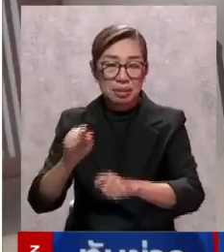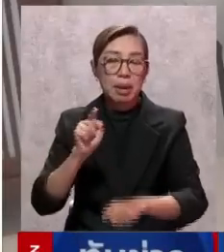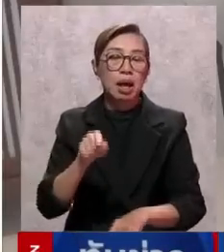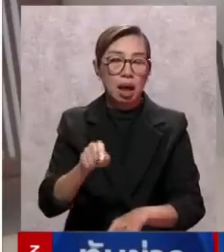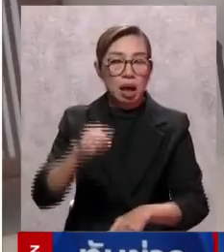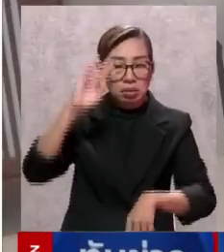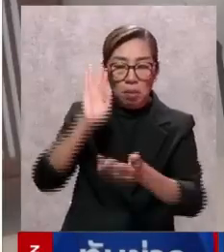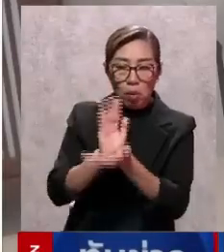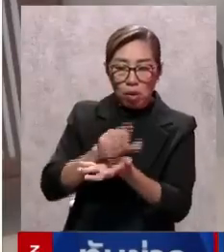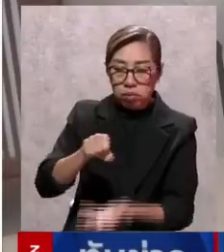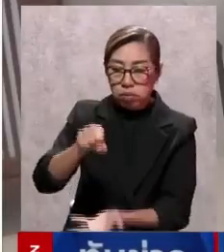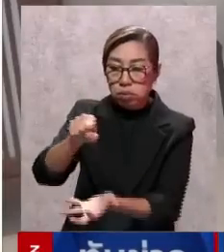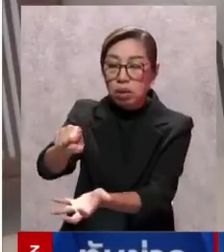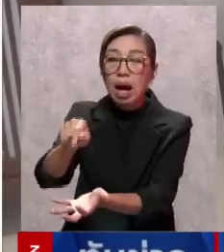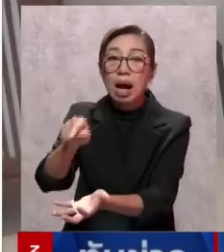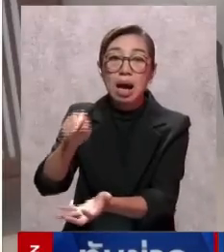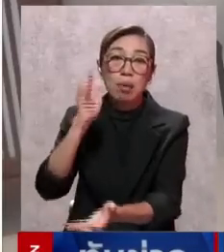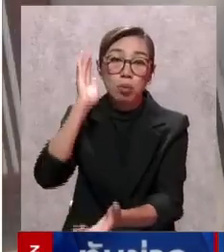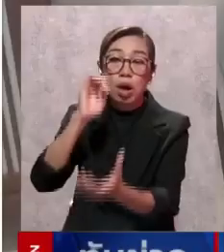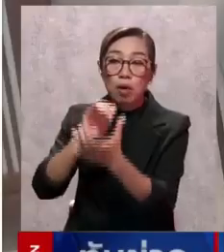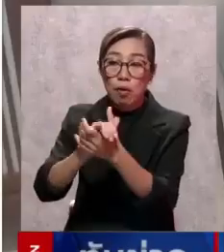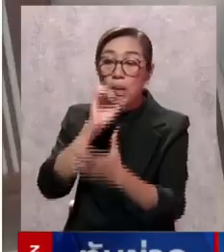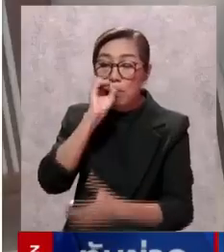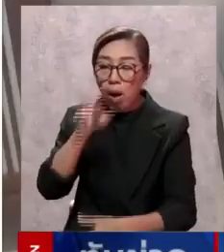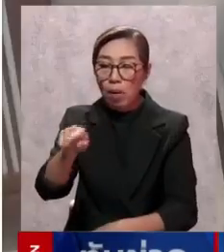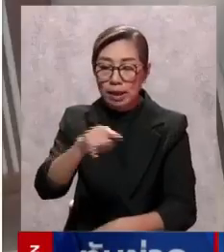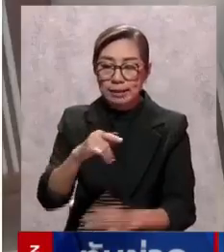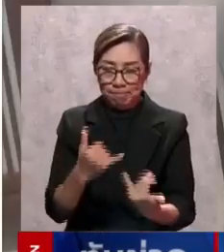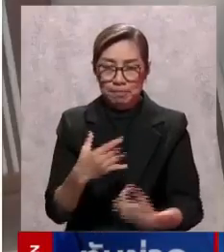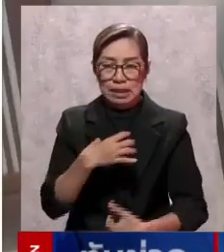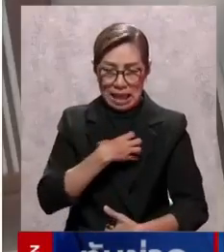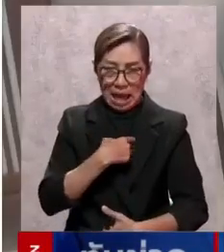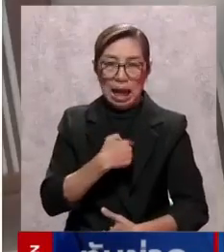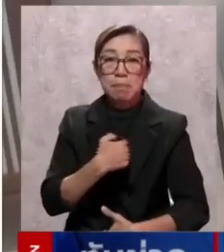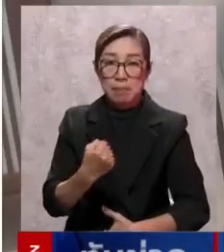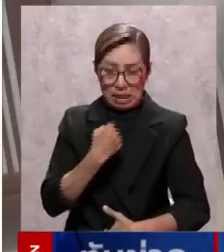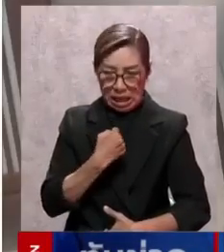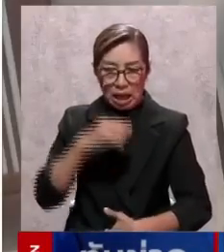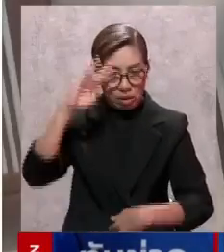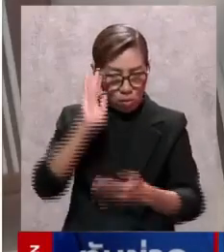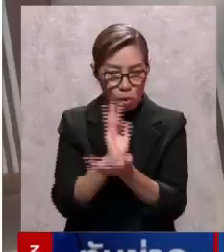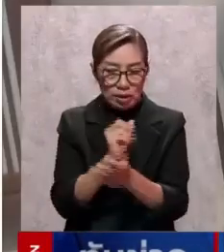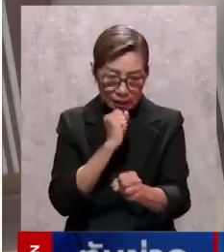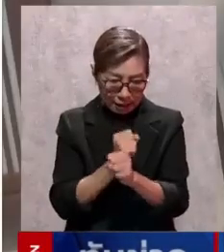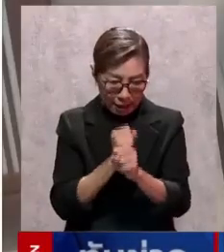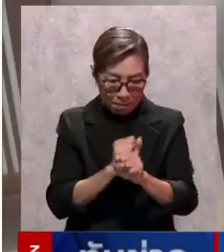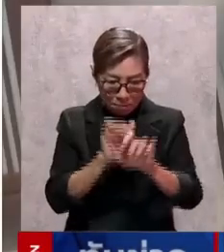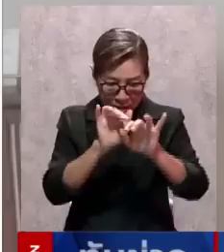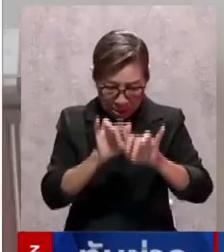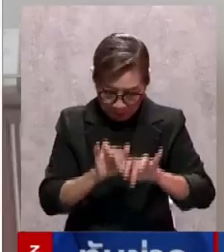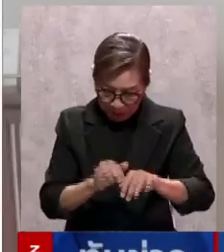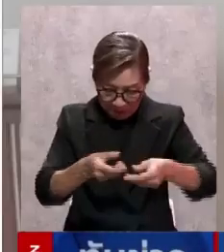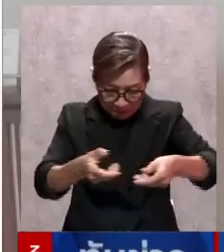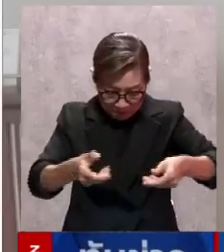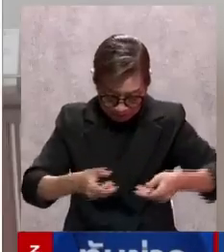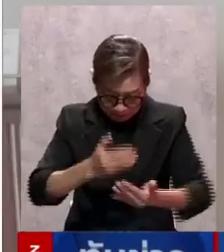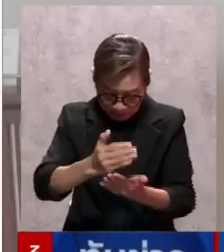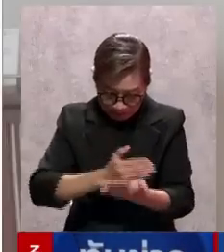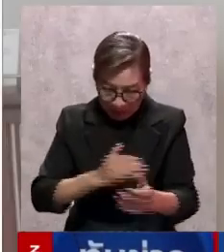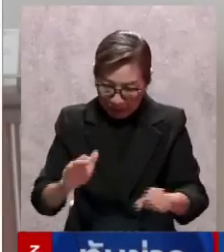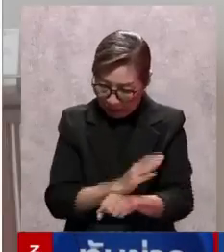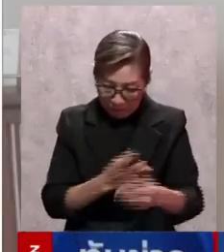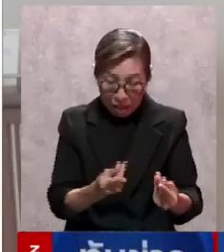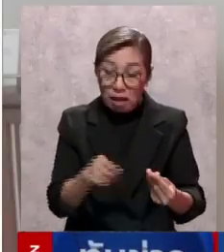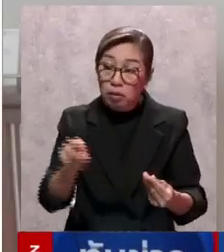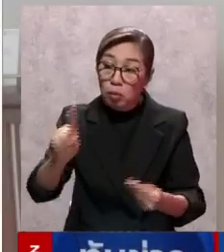อกอดิเรกเนี่ยย้ำกับสามีของผู้บาดเจ็บบอกว่าเพื่อให้เกิดความมั่นใจตำรวจจะทำสำนวนให้อย่างเต็มที่ถ้ามีข้อสงสัยประ